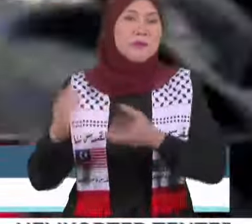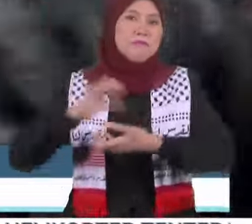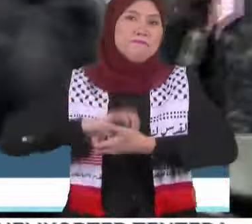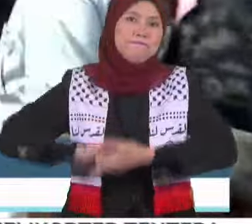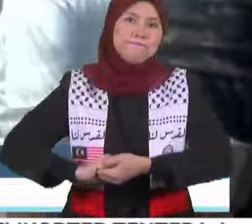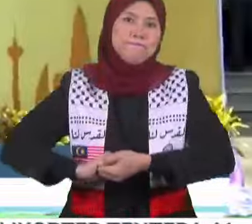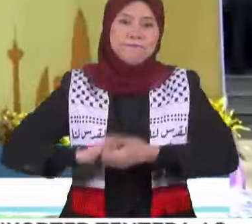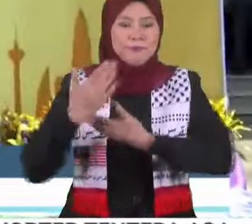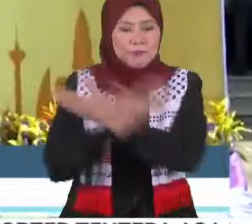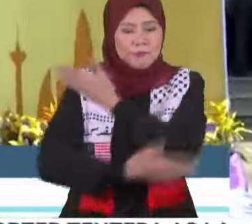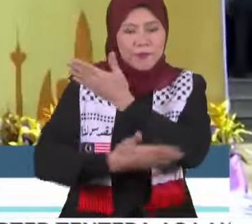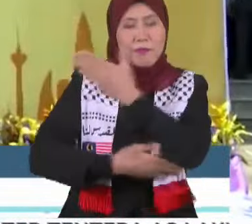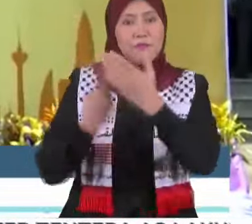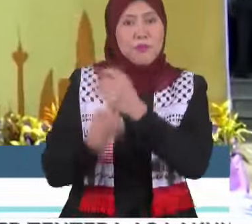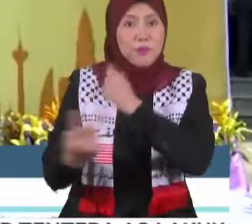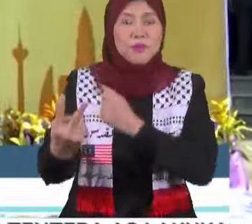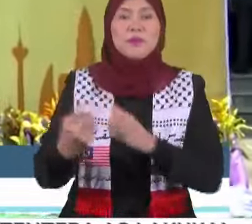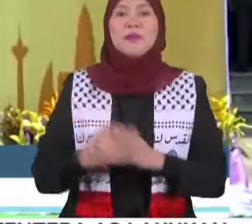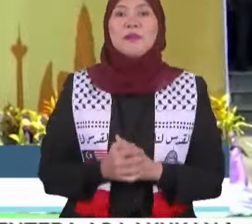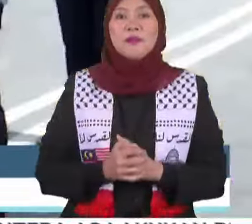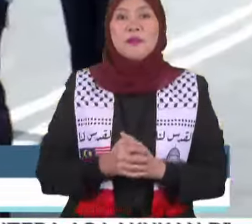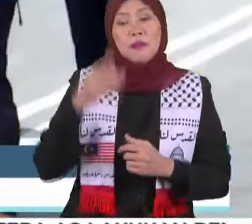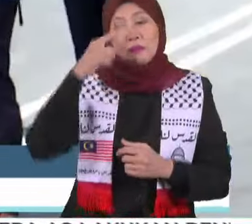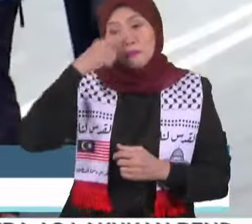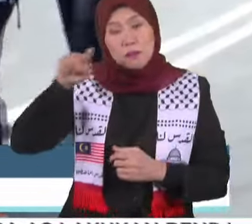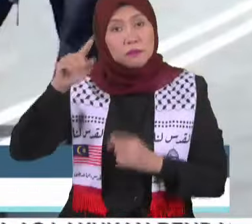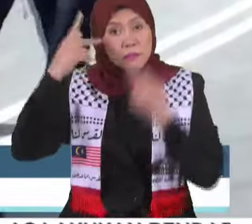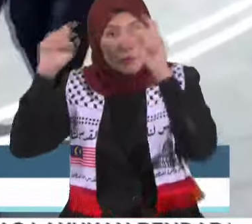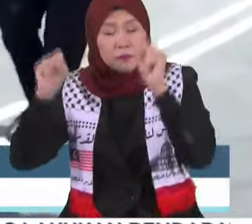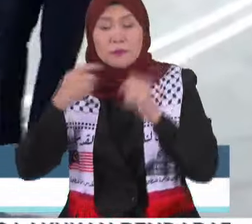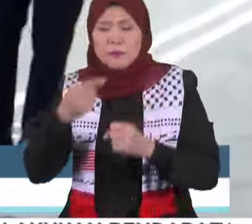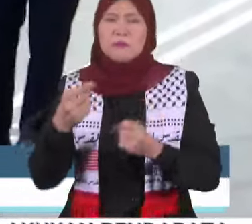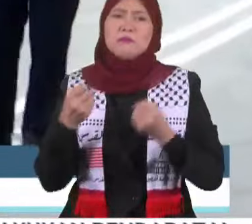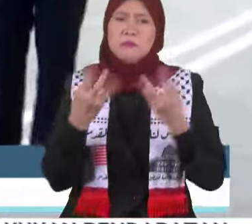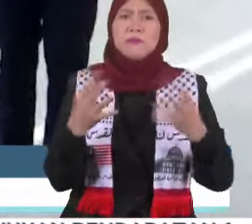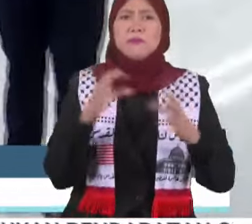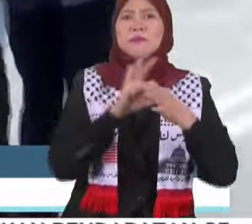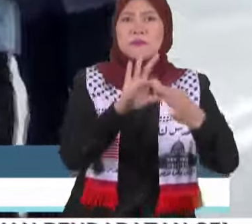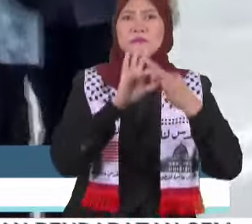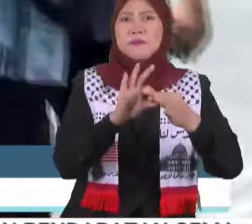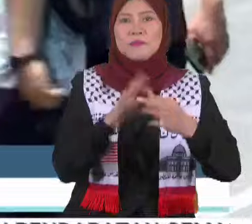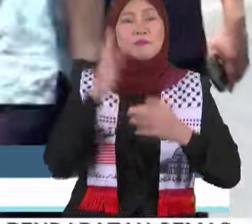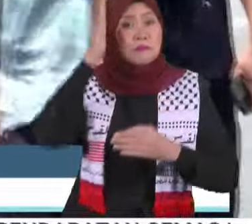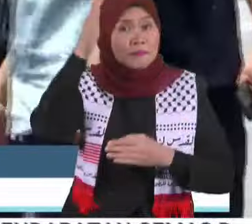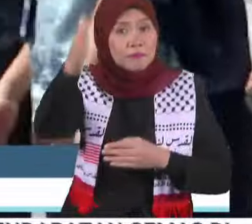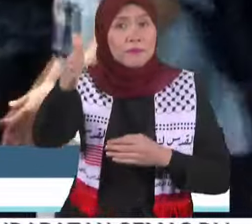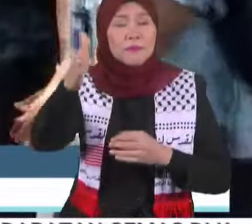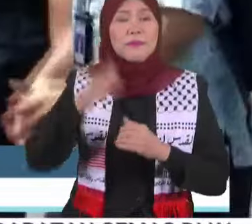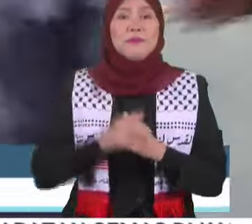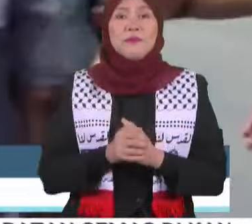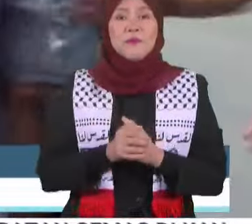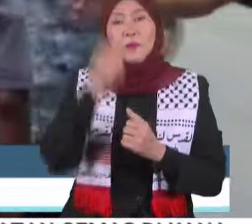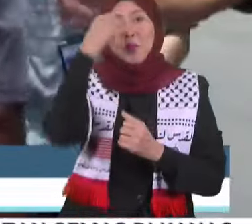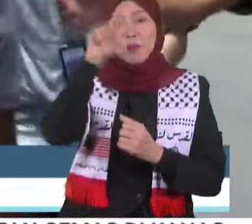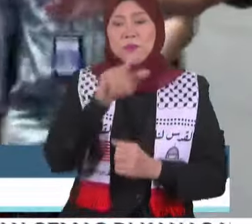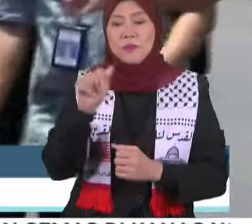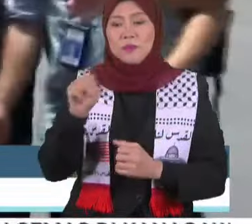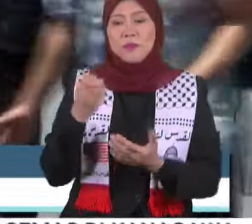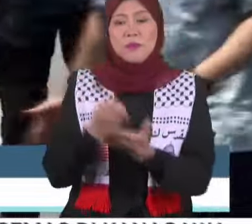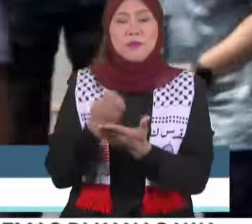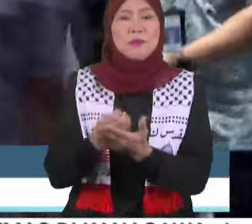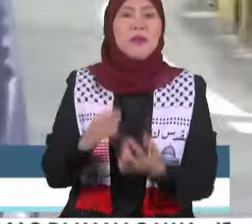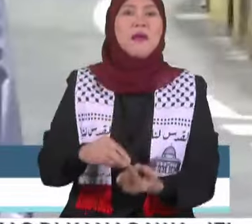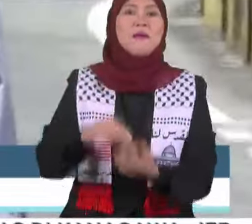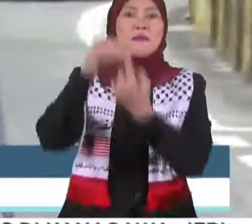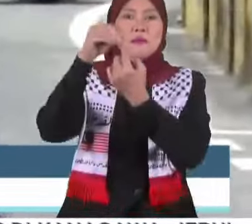persahabatan kedua-dua negara. Serta berharap agar lebih banyak kerjasama dapat dilaksana pada masa hadapan, khususnya mengenai zon ekonomi